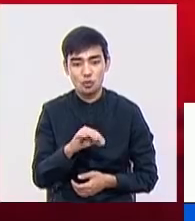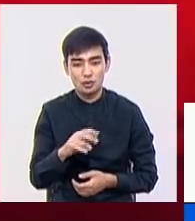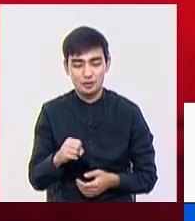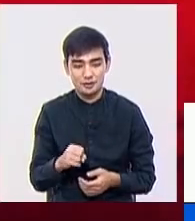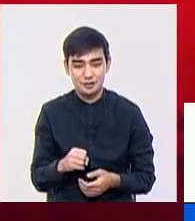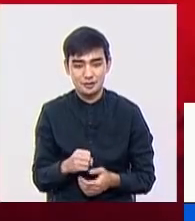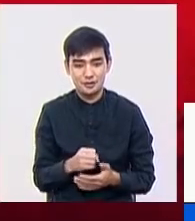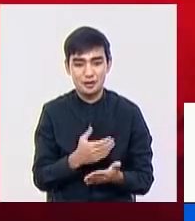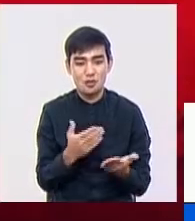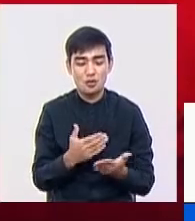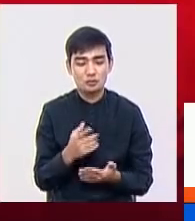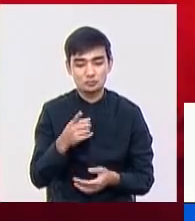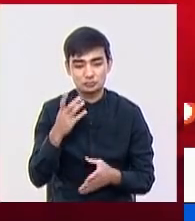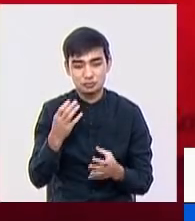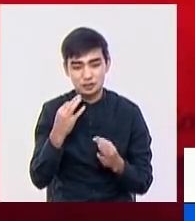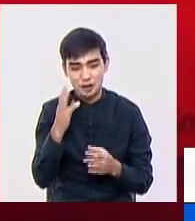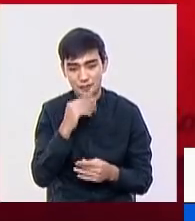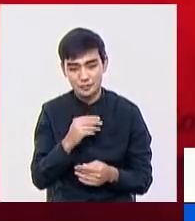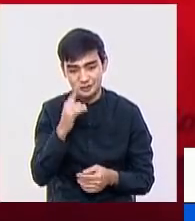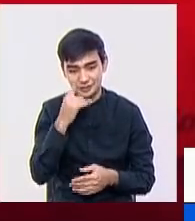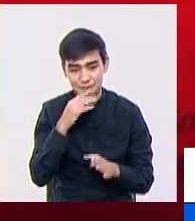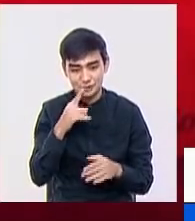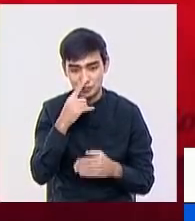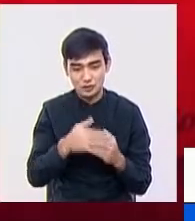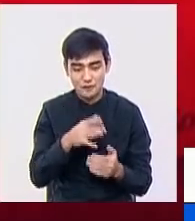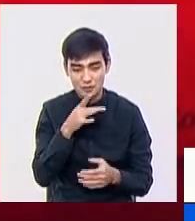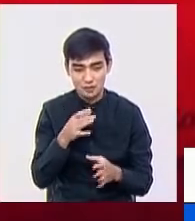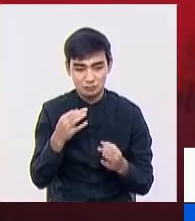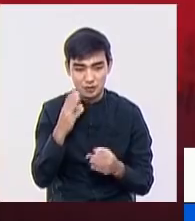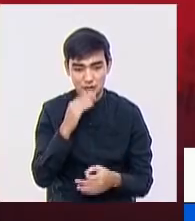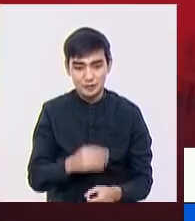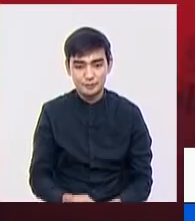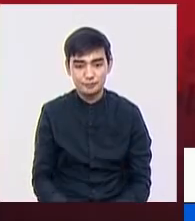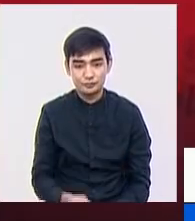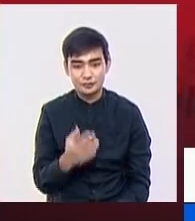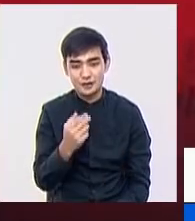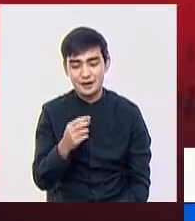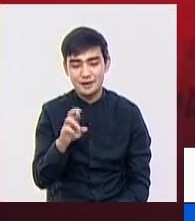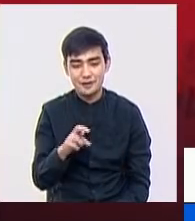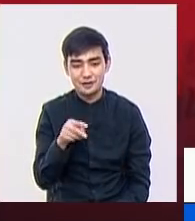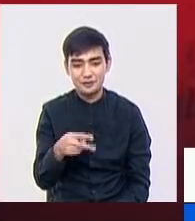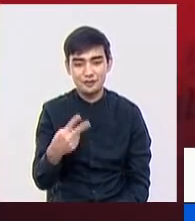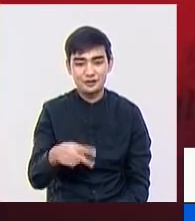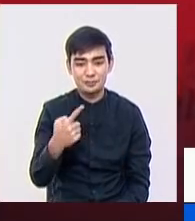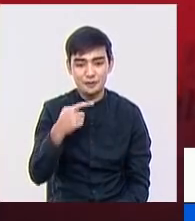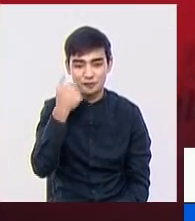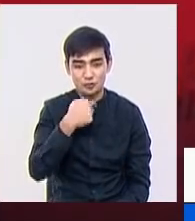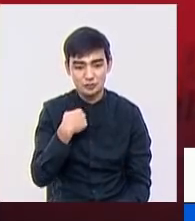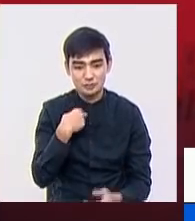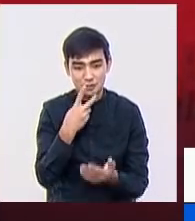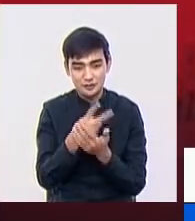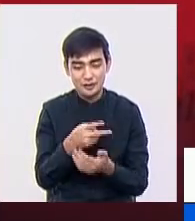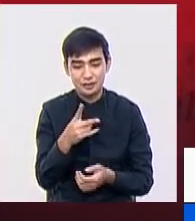Можете озвучить прогноз сейсмологический по Казахстану на ближайшее время? Конечно, да. В январе 2021 года мы дали прогноз